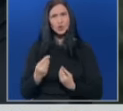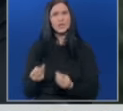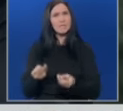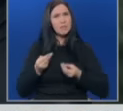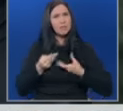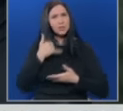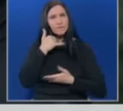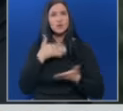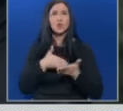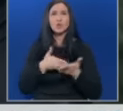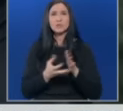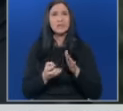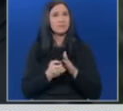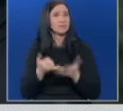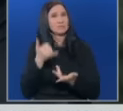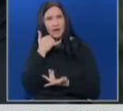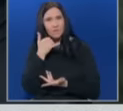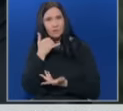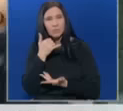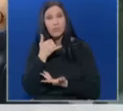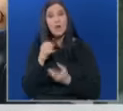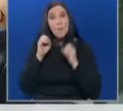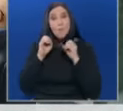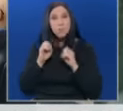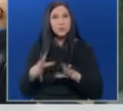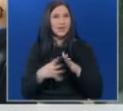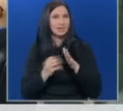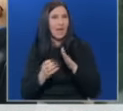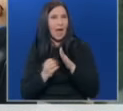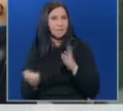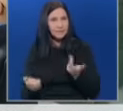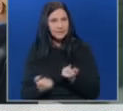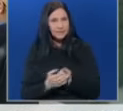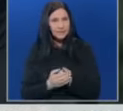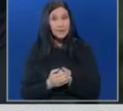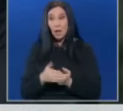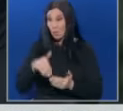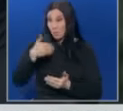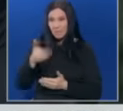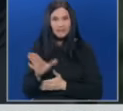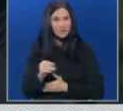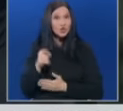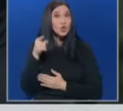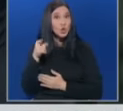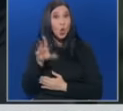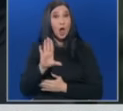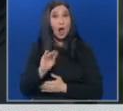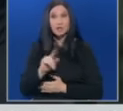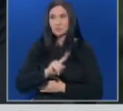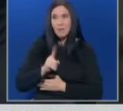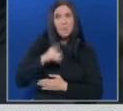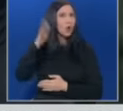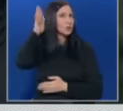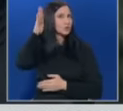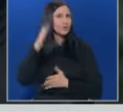телефон. И му пуснах запис. пред всички. Той каза, не мога да